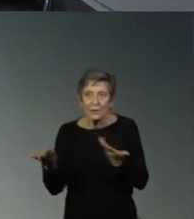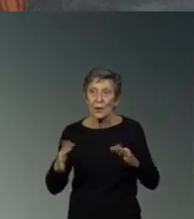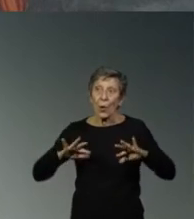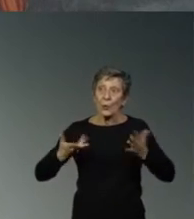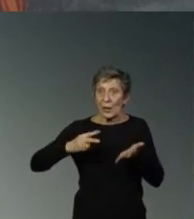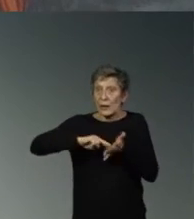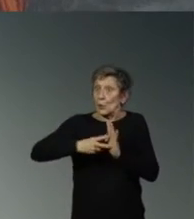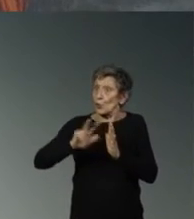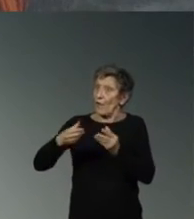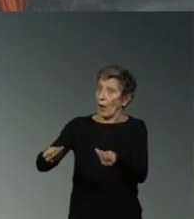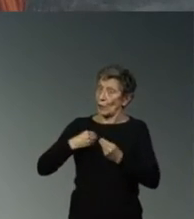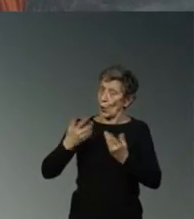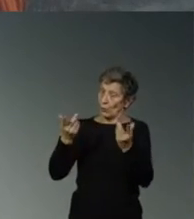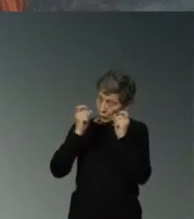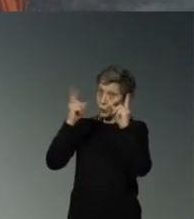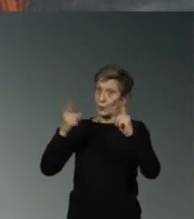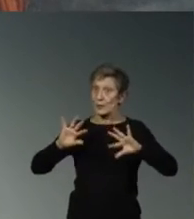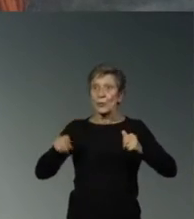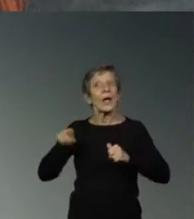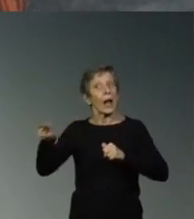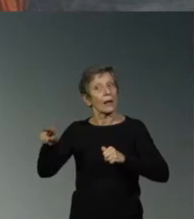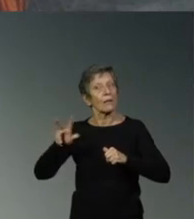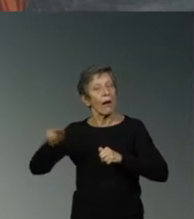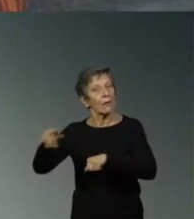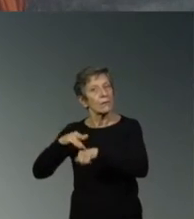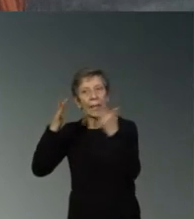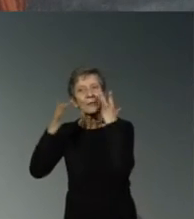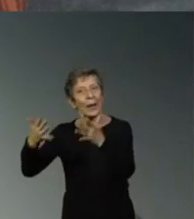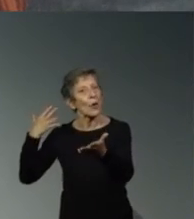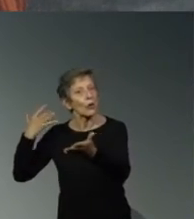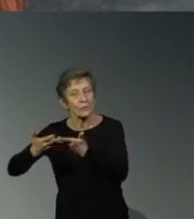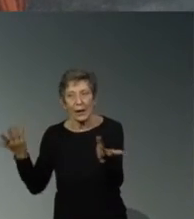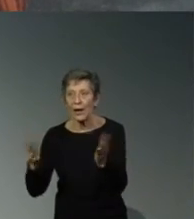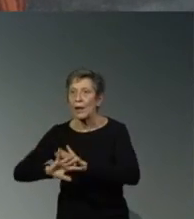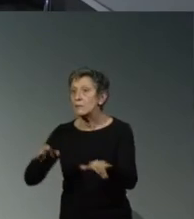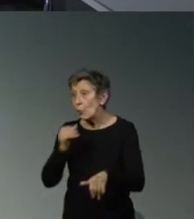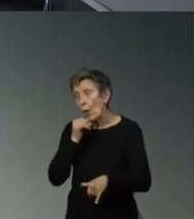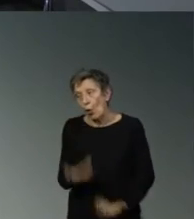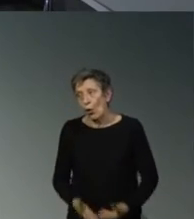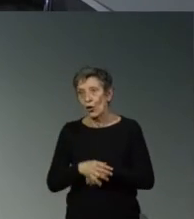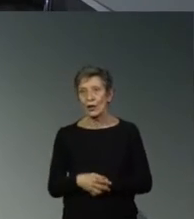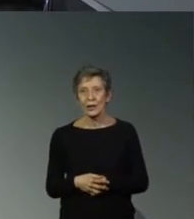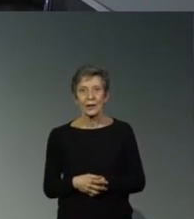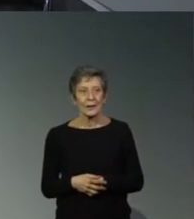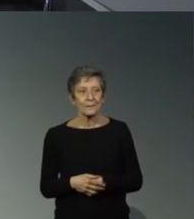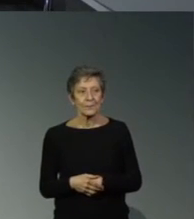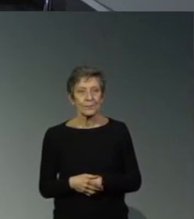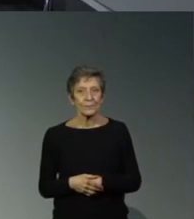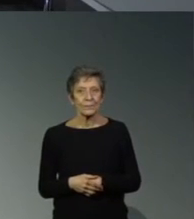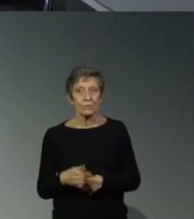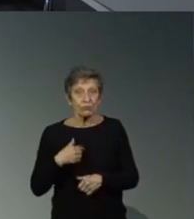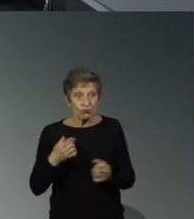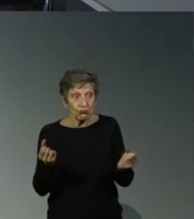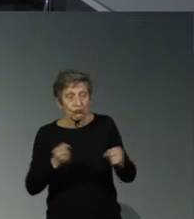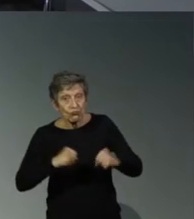nous réserve des surprises et qu'il aura l'expérience un jour, mais ce n'est pas encore venu. Et vous, Emilien de Reclaine ? Oui, je suis complètement d'accord